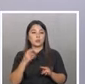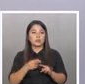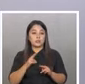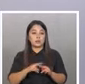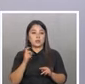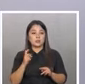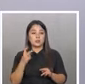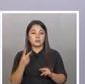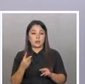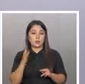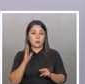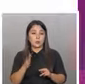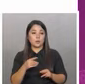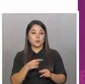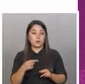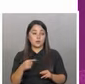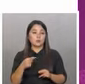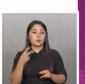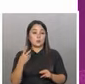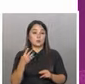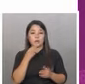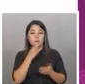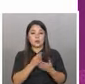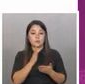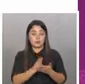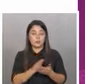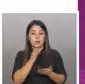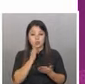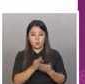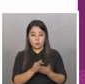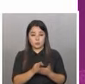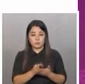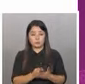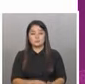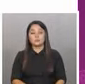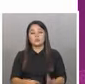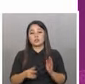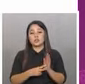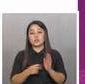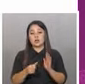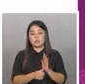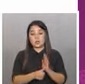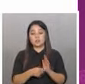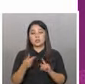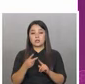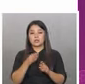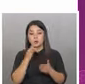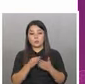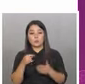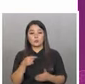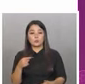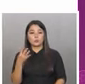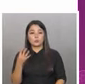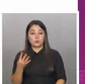x екінші минус 4-ке тең болады. Жауабы. Бірінші жауап 7-ден 6, және екінші